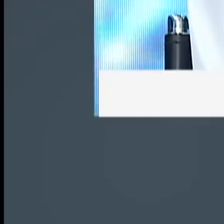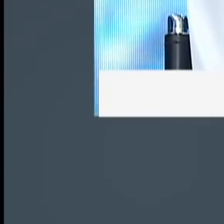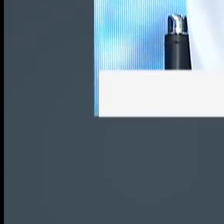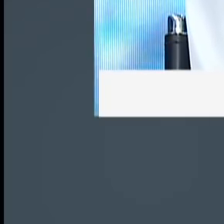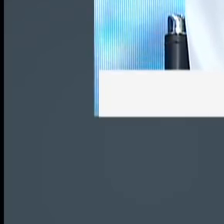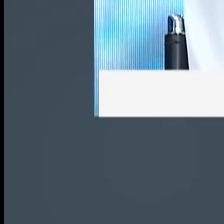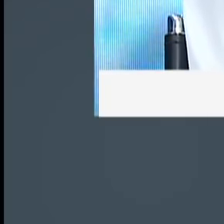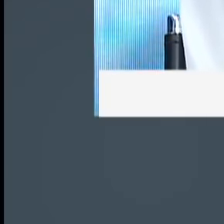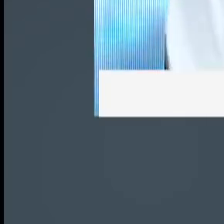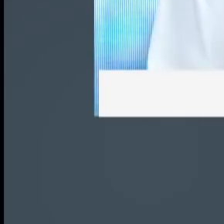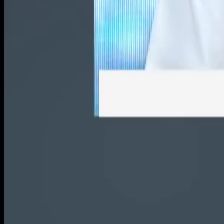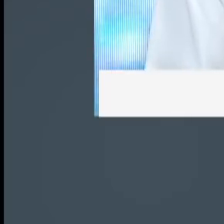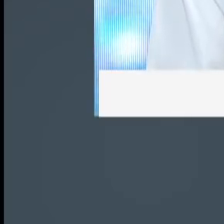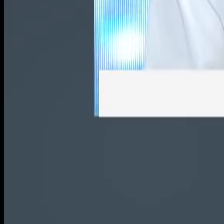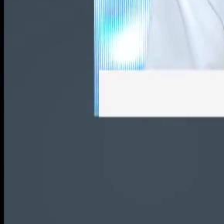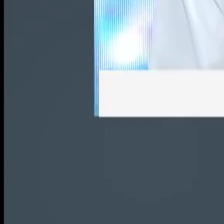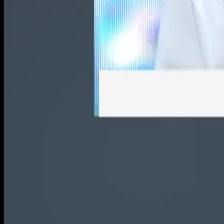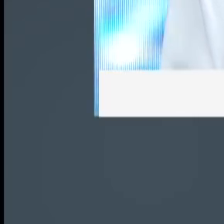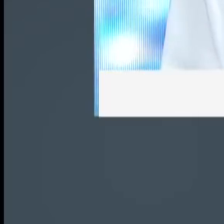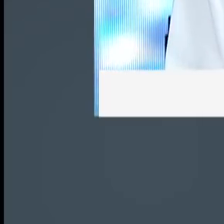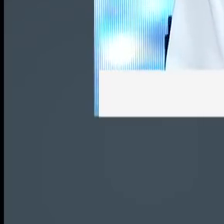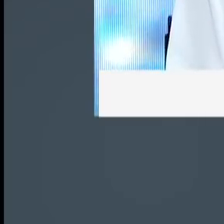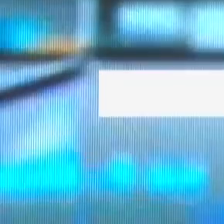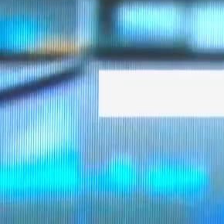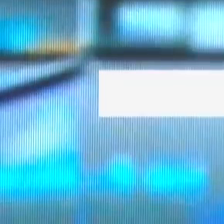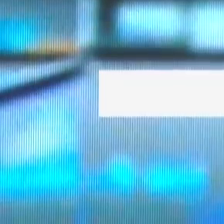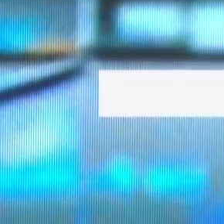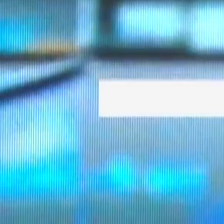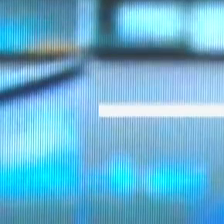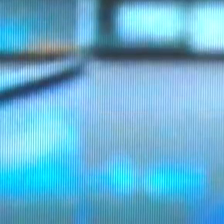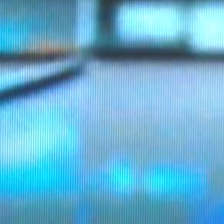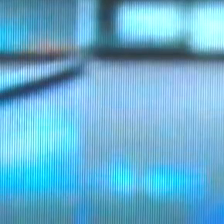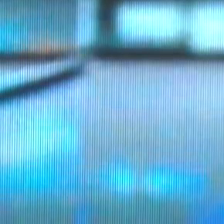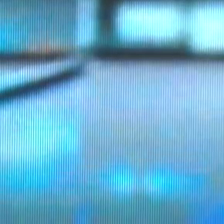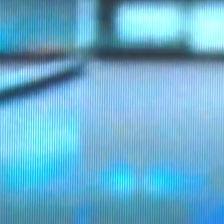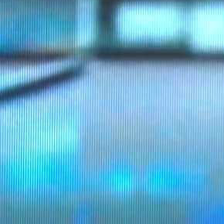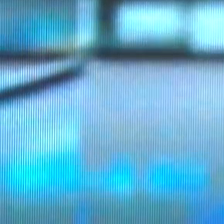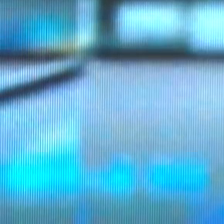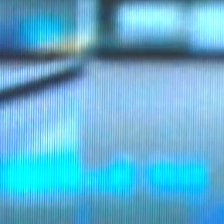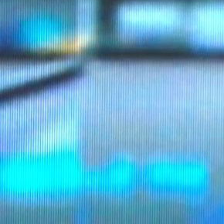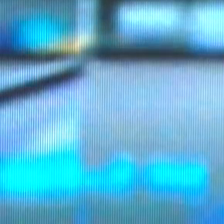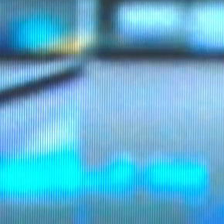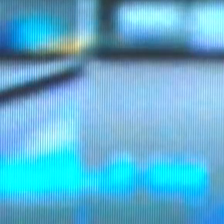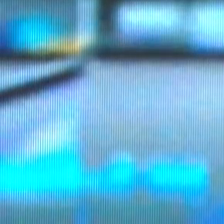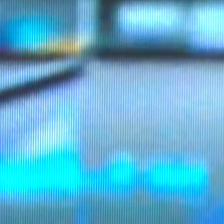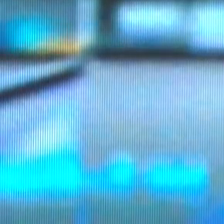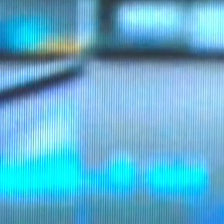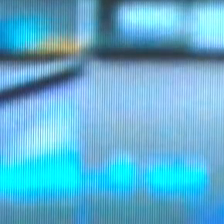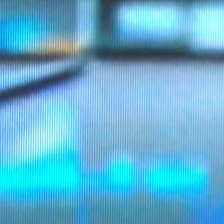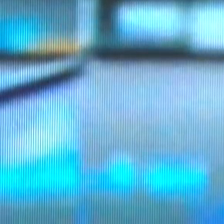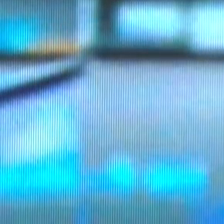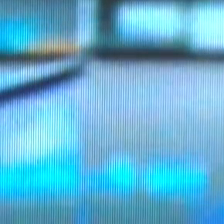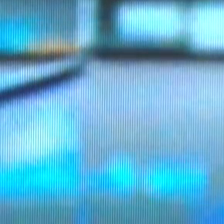שעה. תודה רבה, אירן. אנחנו כמובן נשוב אליך בהמשך. מאות טקסי זיכרון נערכו היום ברחבי הארץ